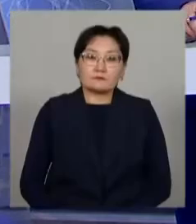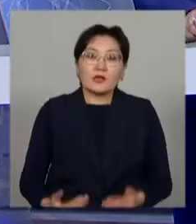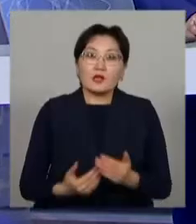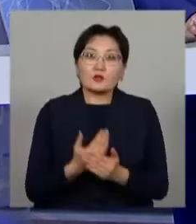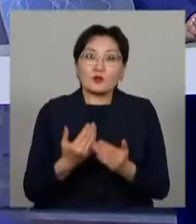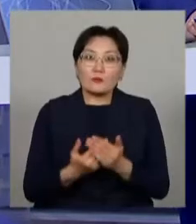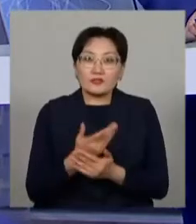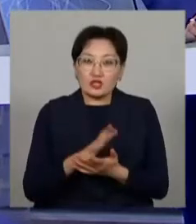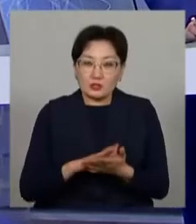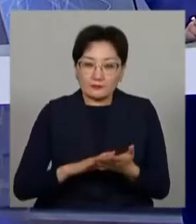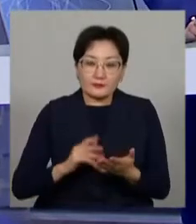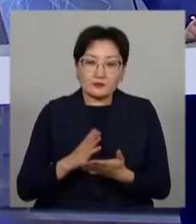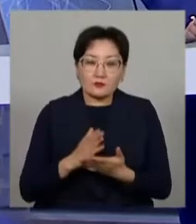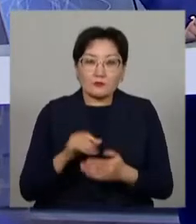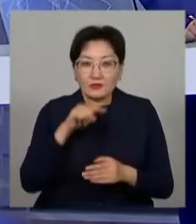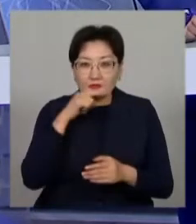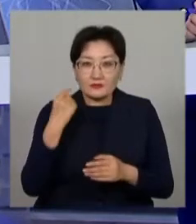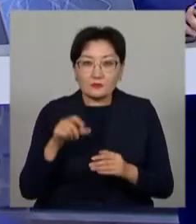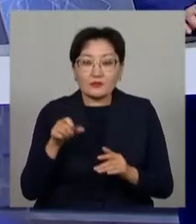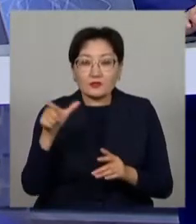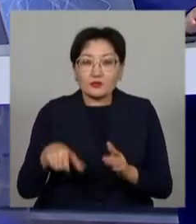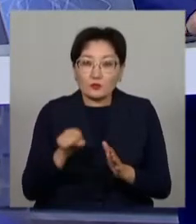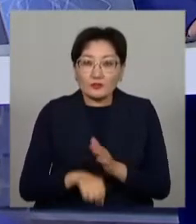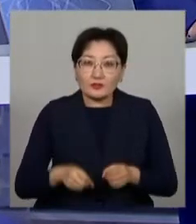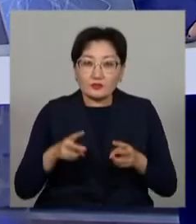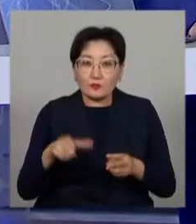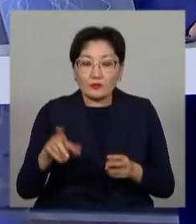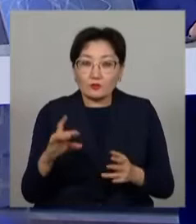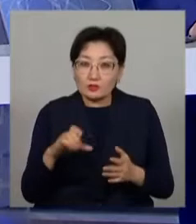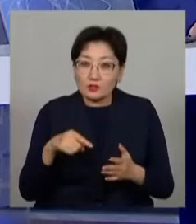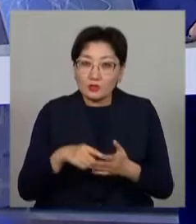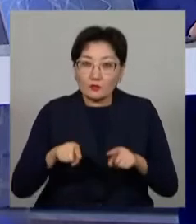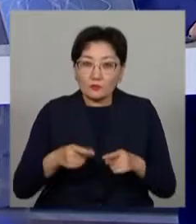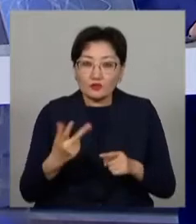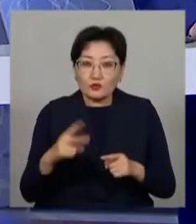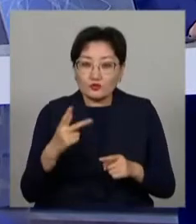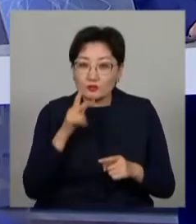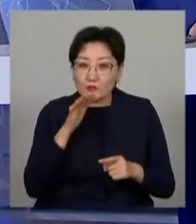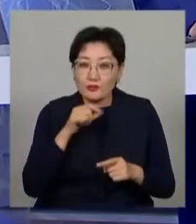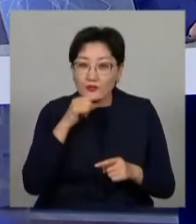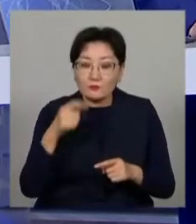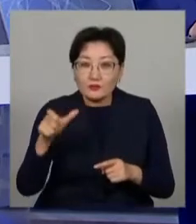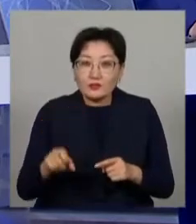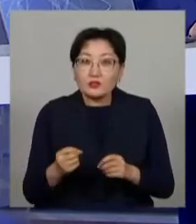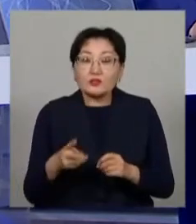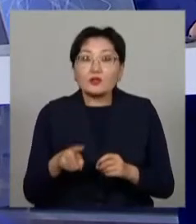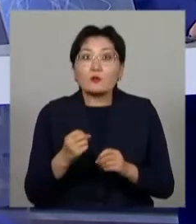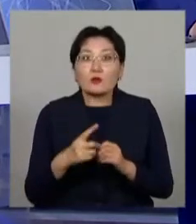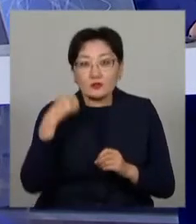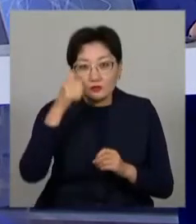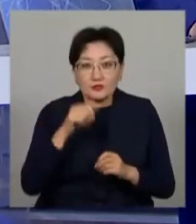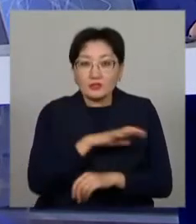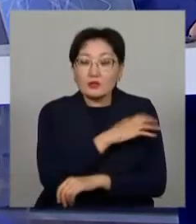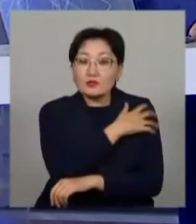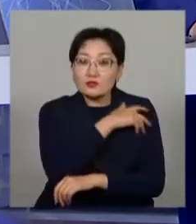Ақпарат таратуымыз одан әрі жалғастырамыз. Ресейде кісі өлтірген қылмыскер елордада ұсталды. 33 жастағы ресей азаматы 2011 жылы